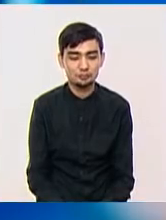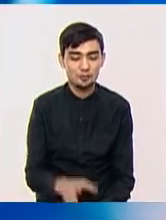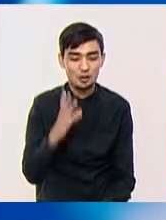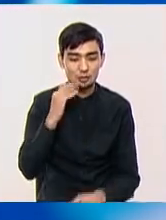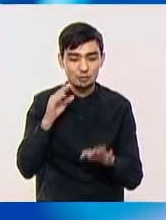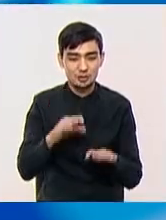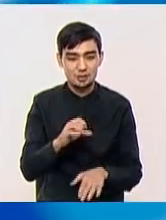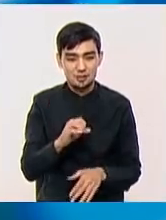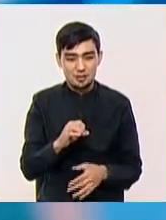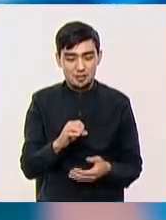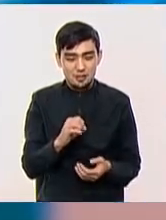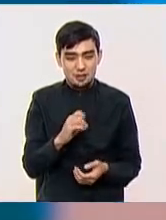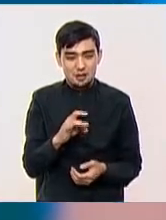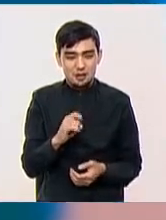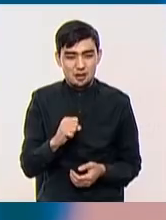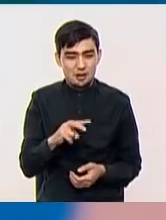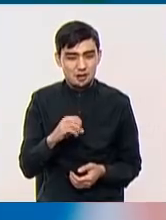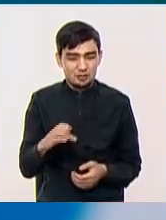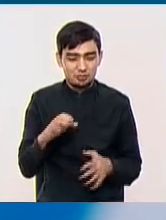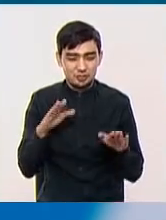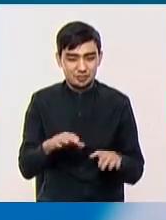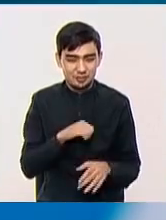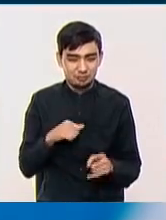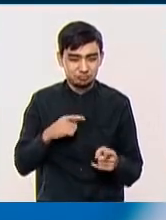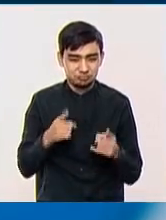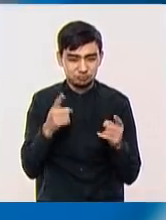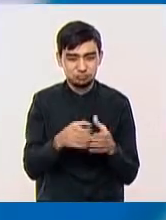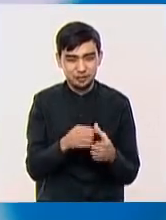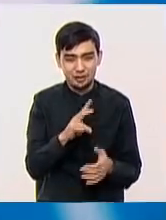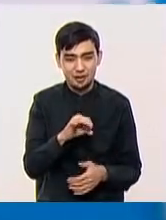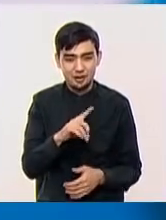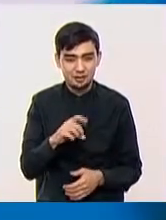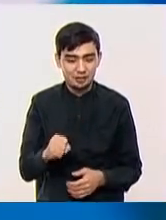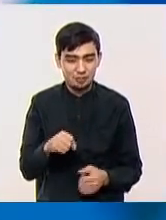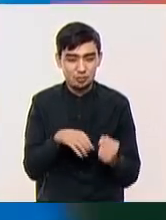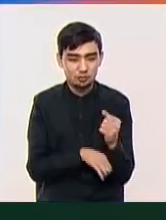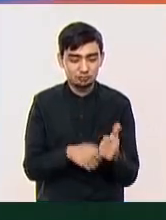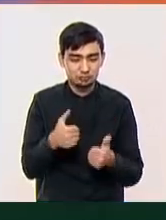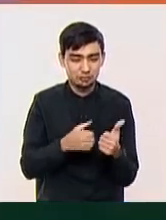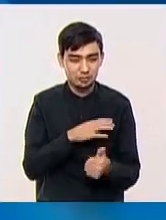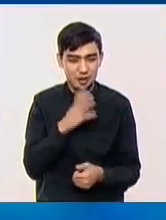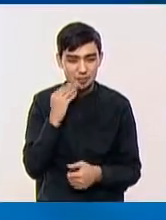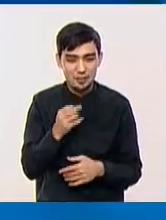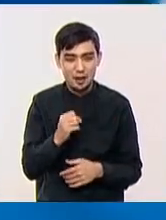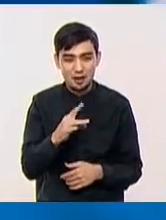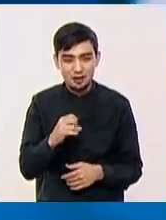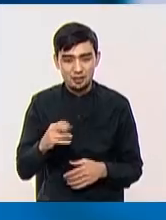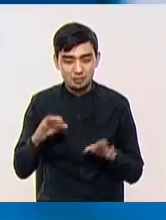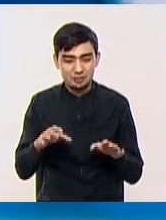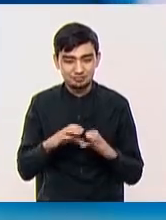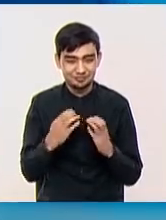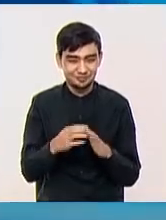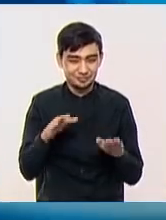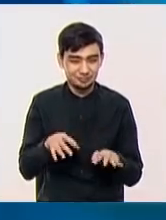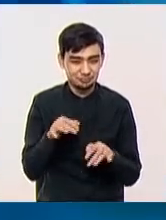Алматы аралас жекпе-жектен еліміздегі ең ірі промоушынның бірі Найза биылғы жылдың соңғы жарысын өткізді. Алматы аренаға жиналатындар әр ивент